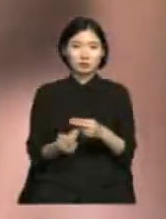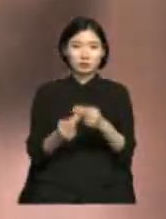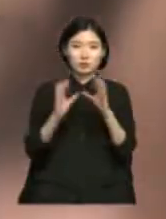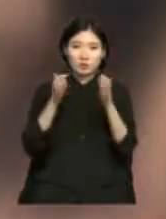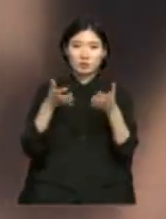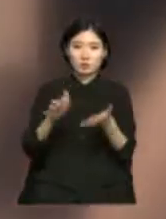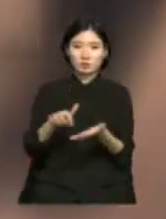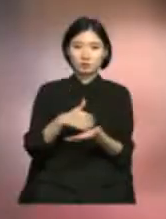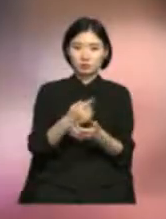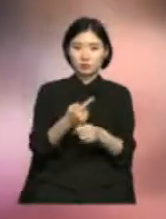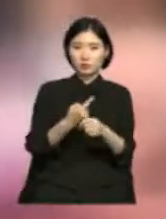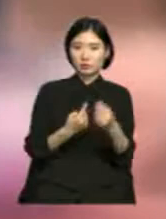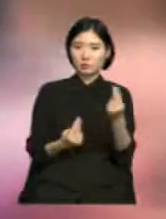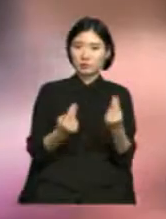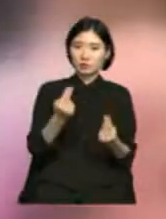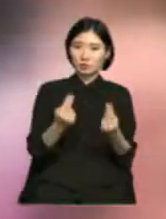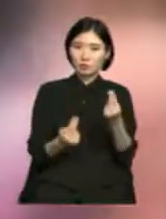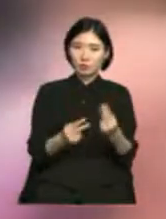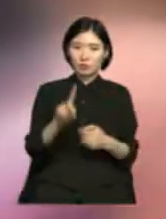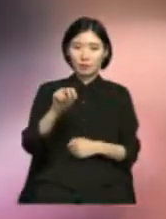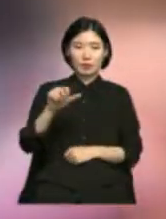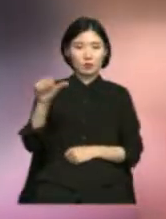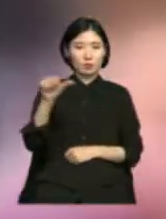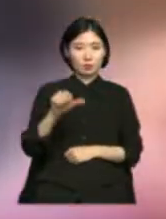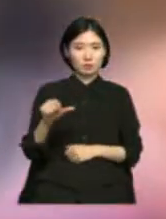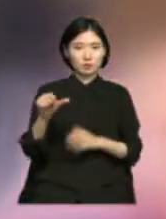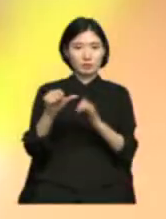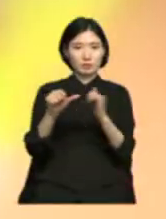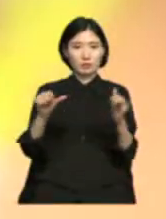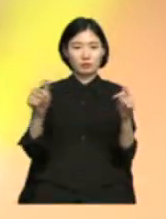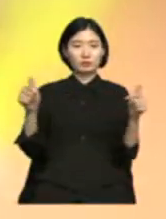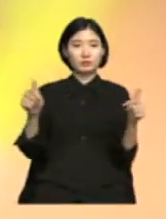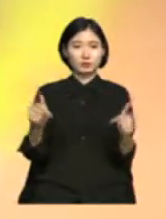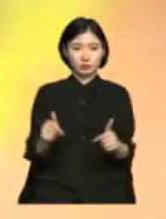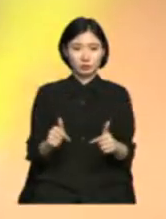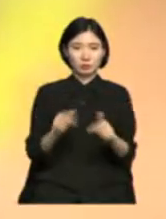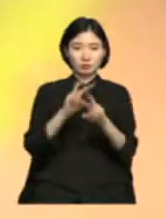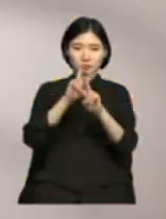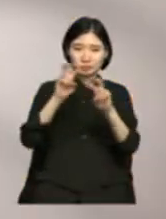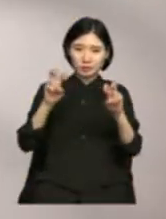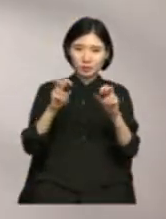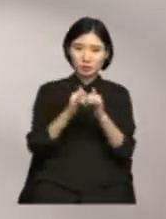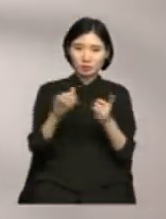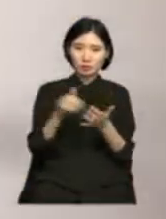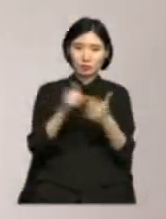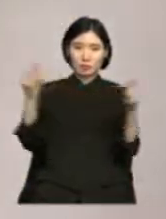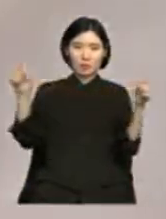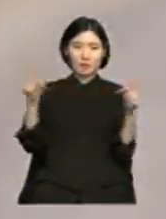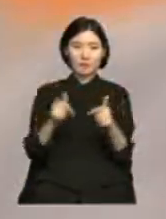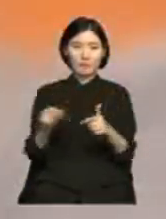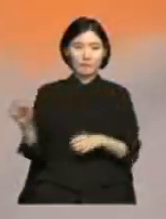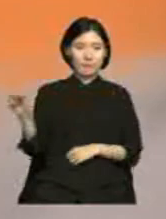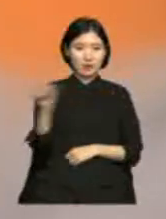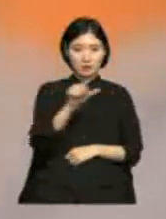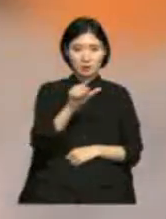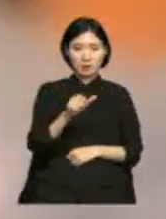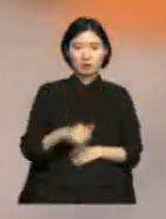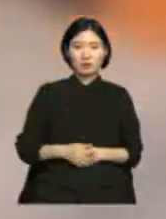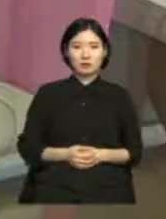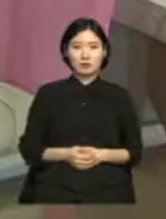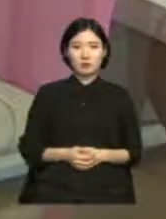출생아 수도 작년과 비교해 1만 5천여 명이나 준 것으로 분석돼 인구 감소세가 가속화할